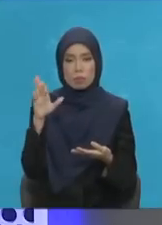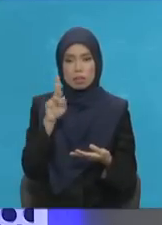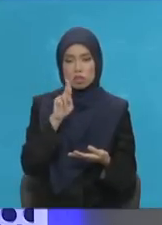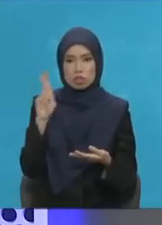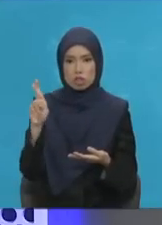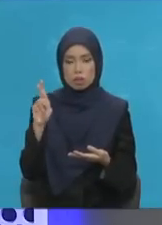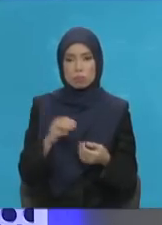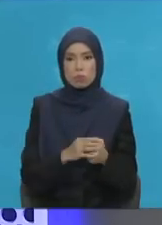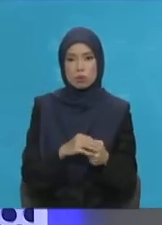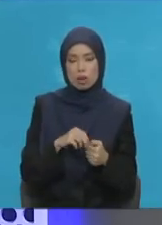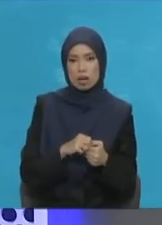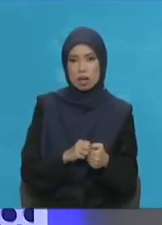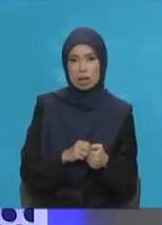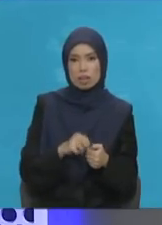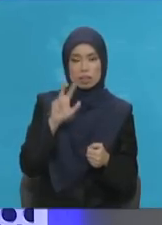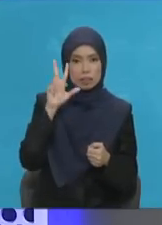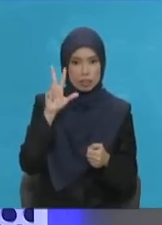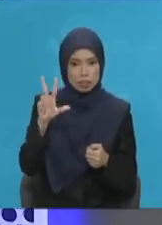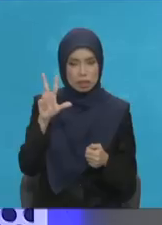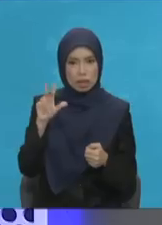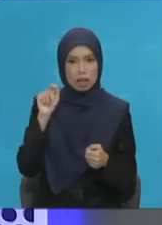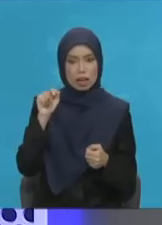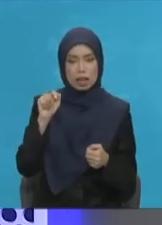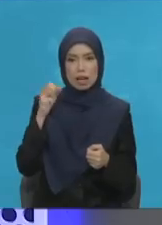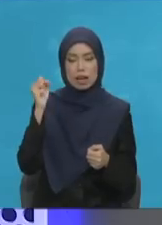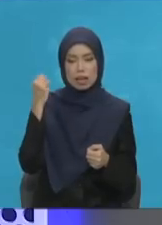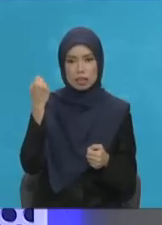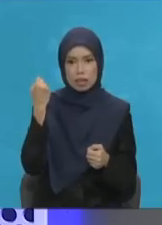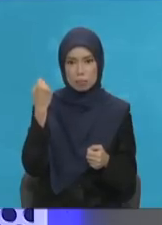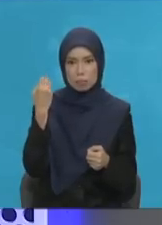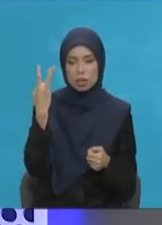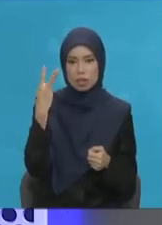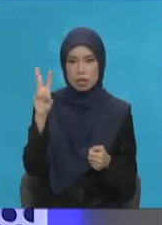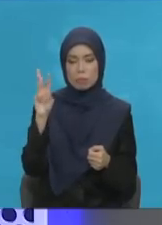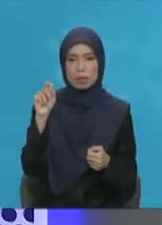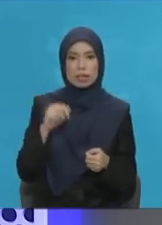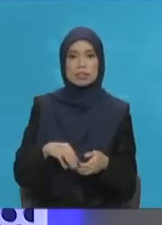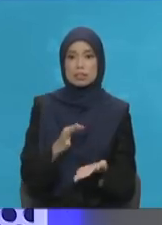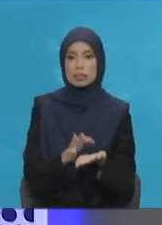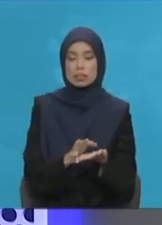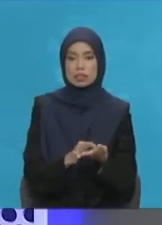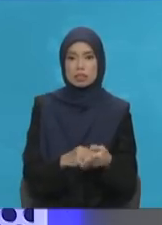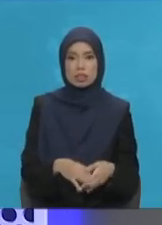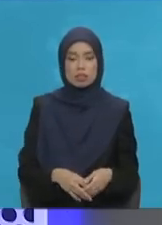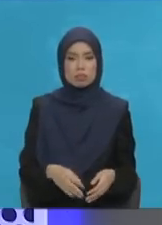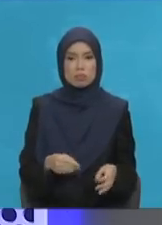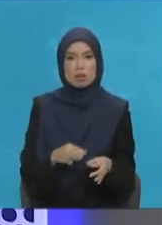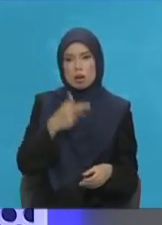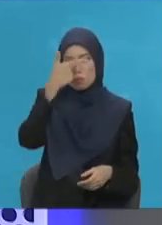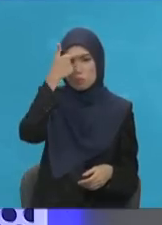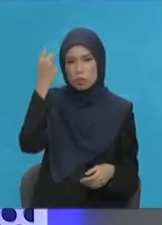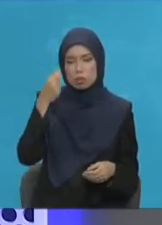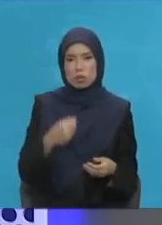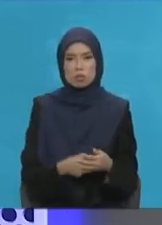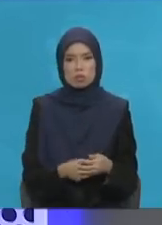511.893 Ringgit 16 sen bad That's karena tidak dapat dikutip